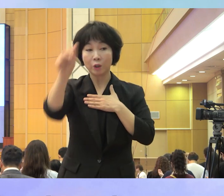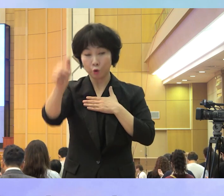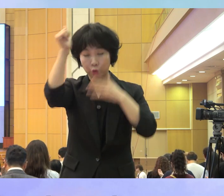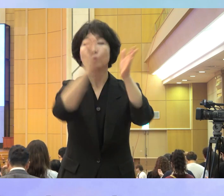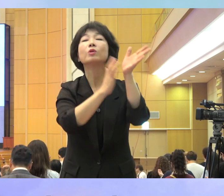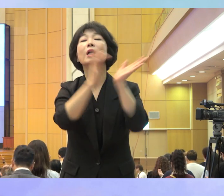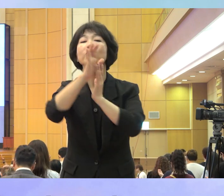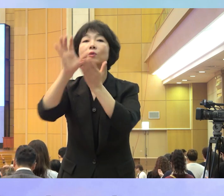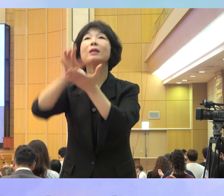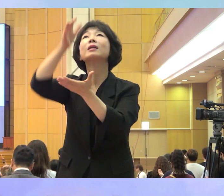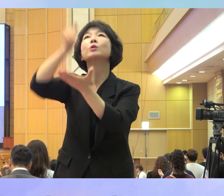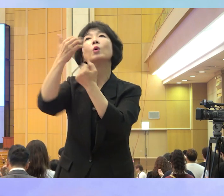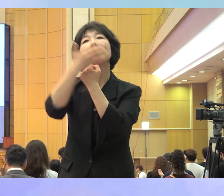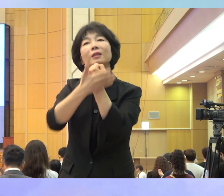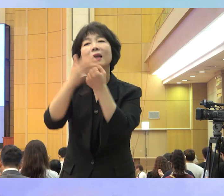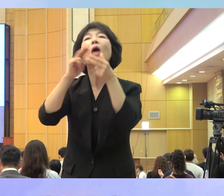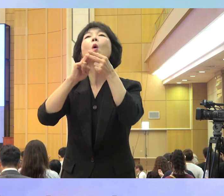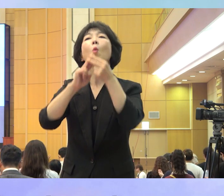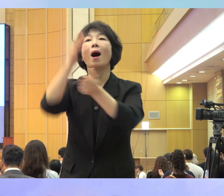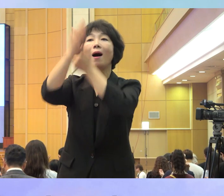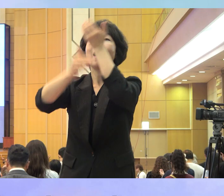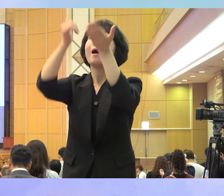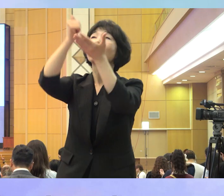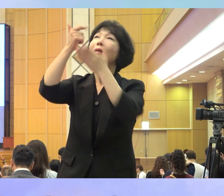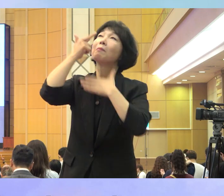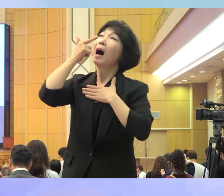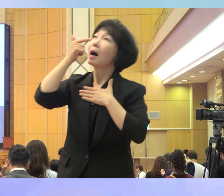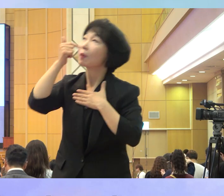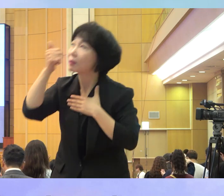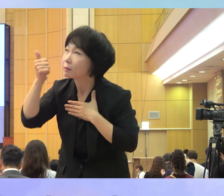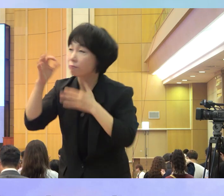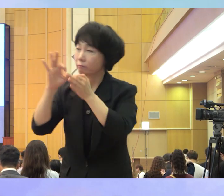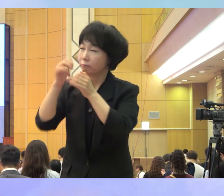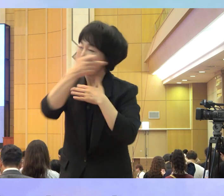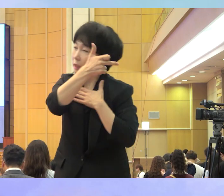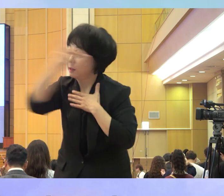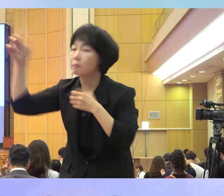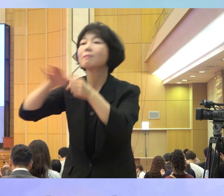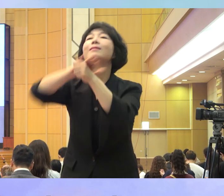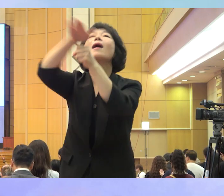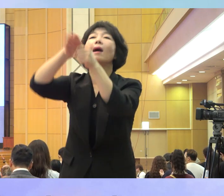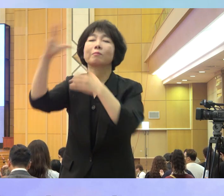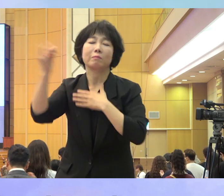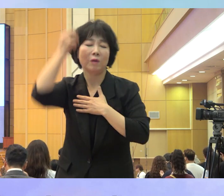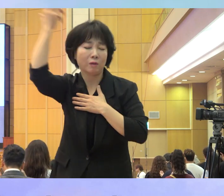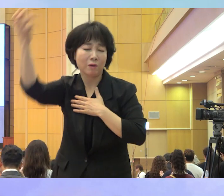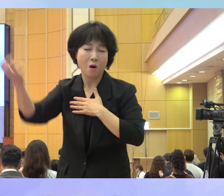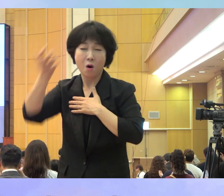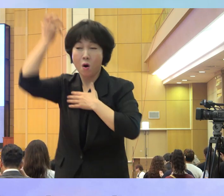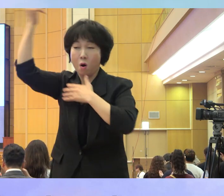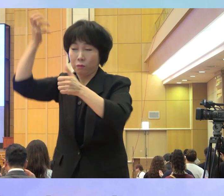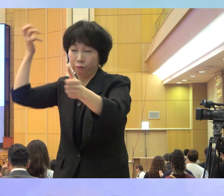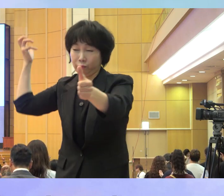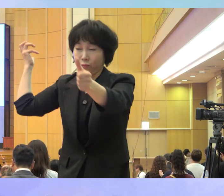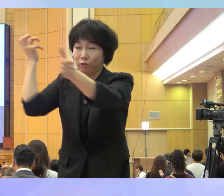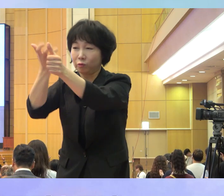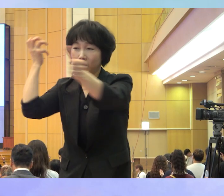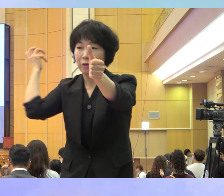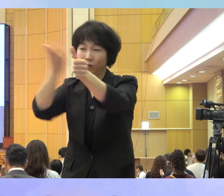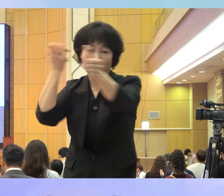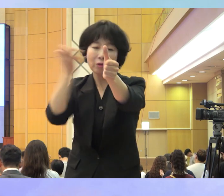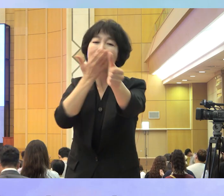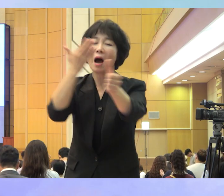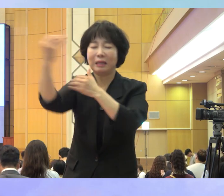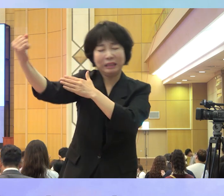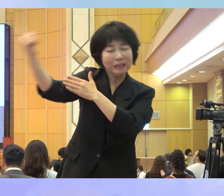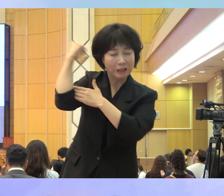주 예수 그리스도의 은혜와 하나님 아버지의 크신 사랑과 성령의 충만과